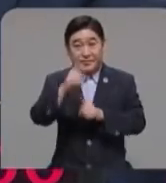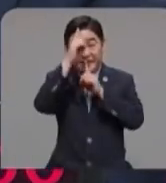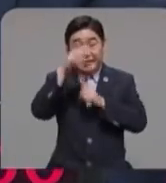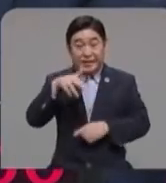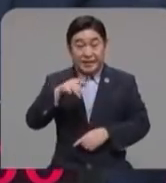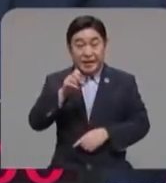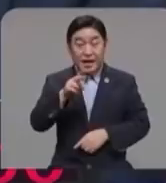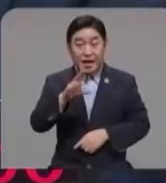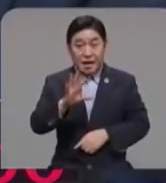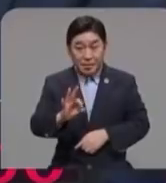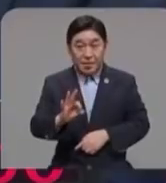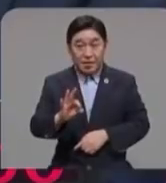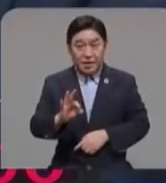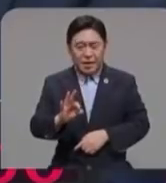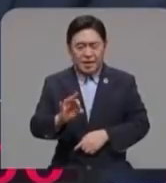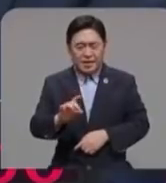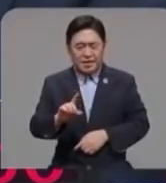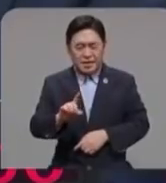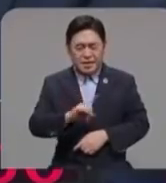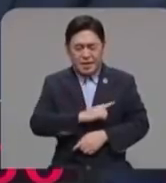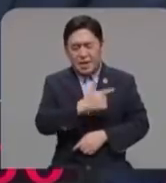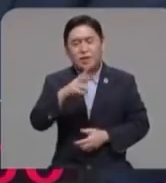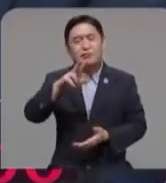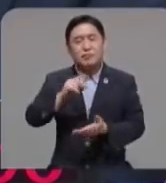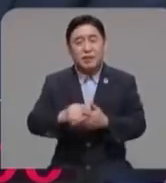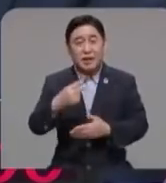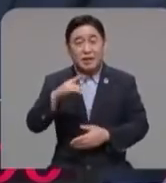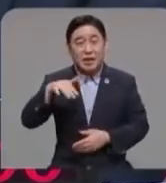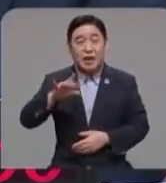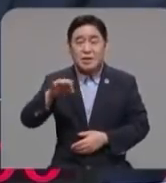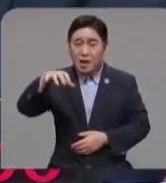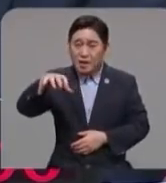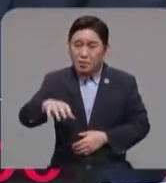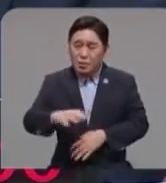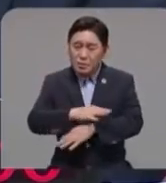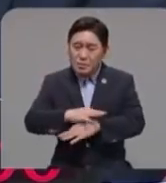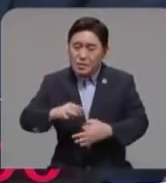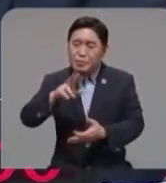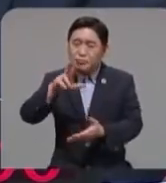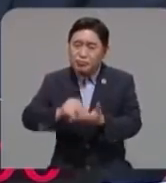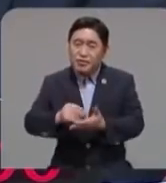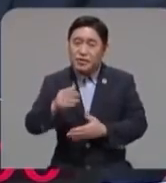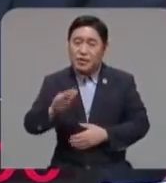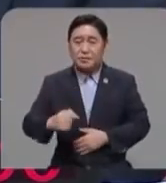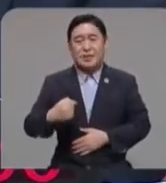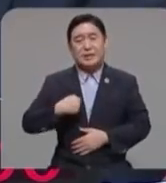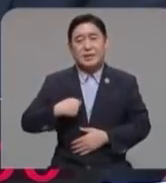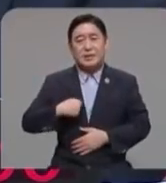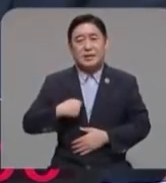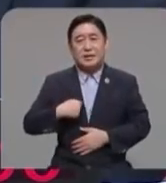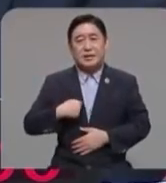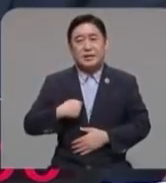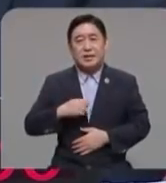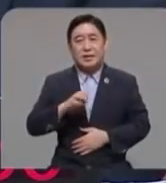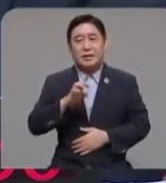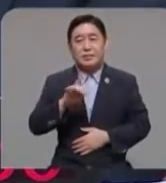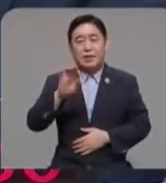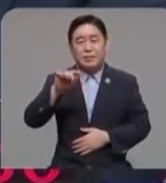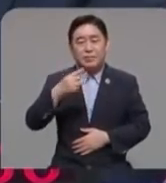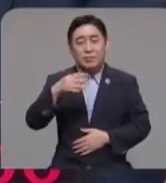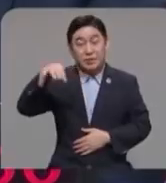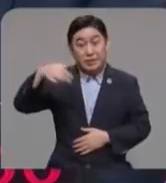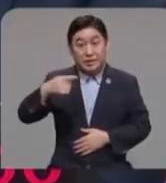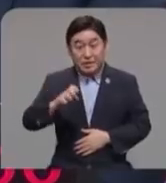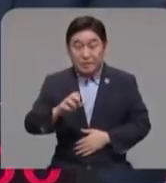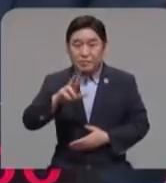이재명의 제일 문제가 대장동 게이트도 게이트지만은 저는 파퓰리스트라고. 그렇습니다.